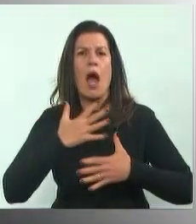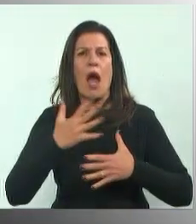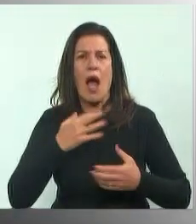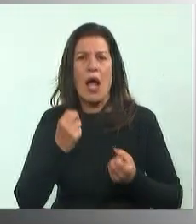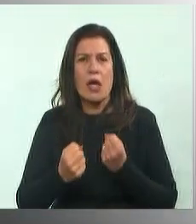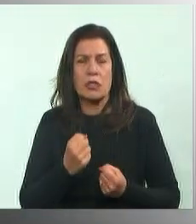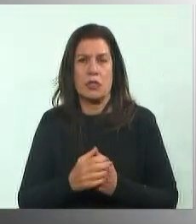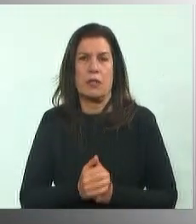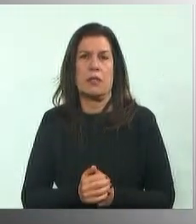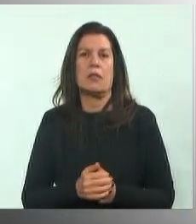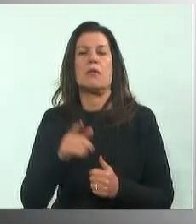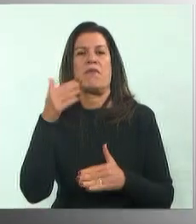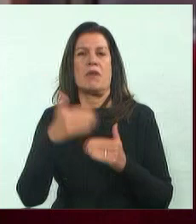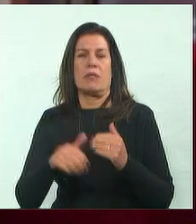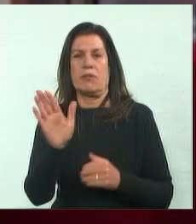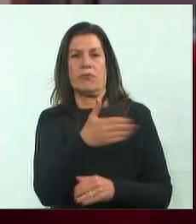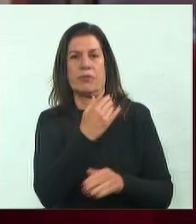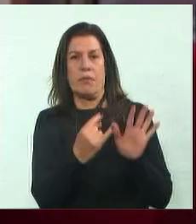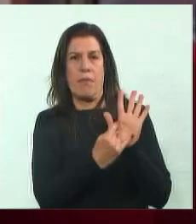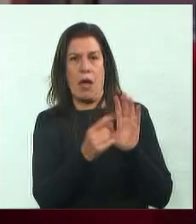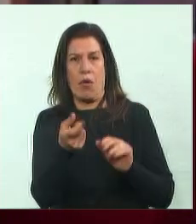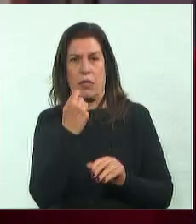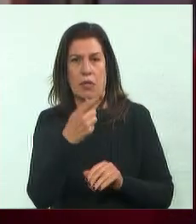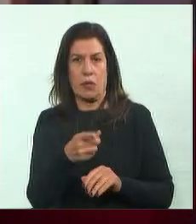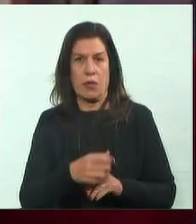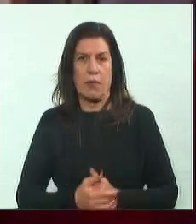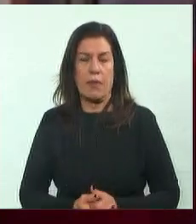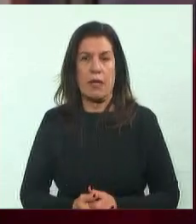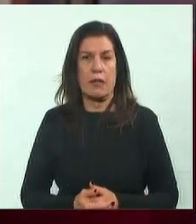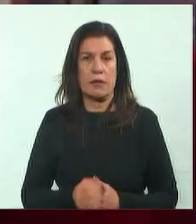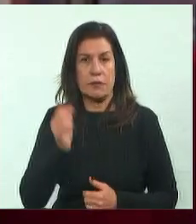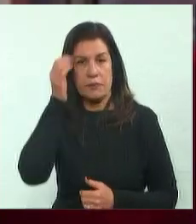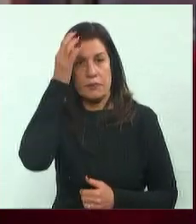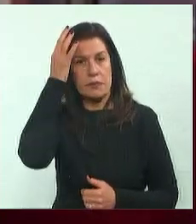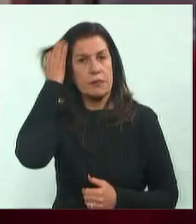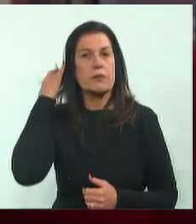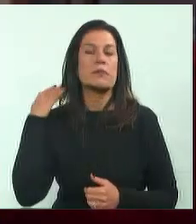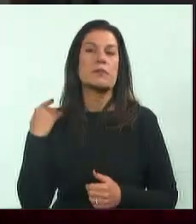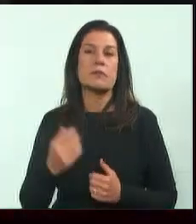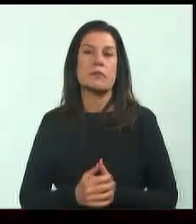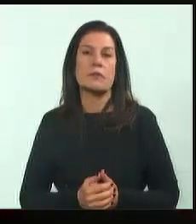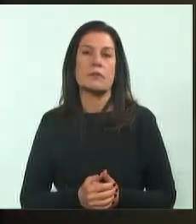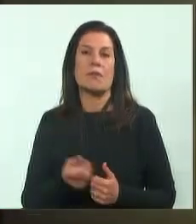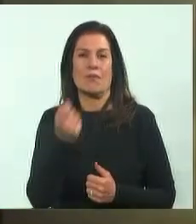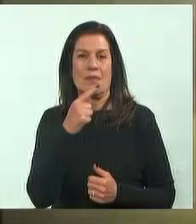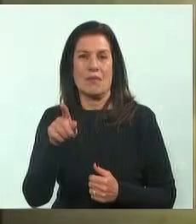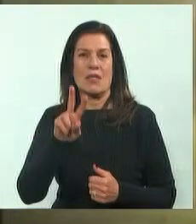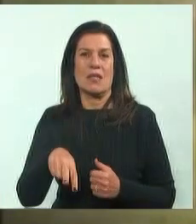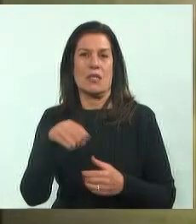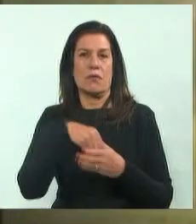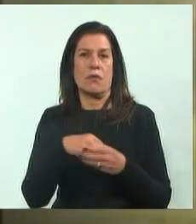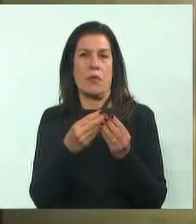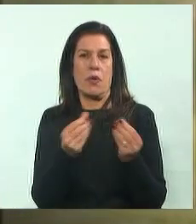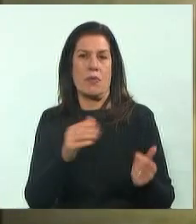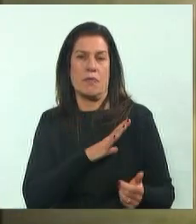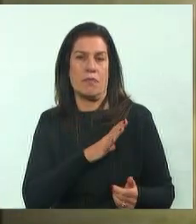מחוץ לחוק. But her life was cut short after she took a slimming drug containing the dangerous fat burner. Two tablets would have been